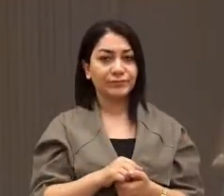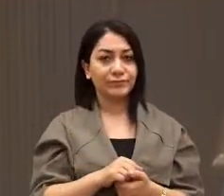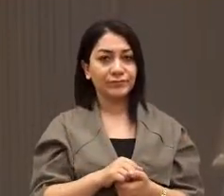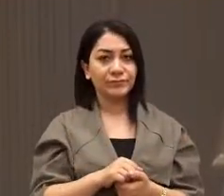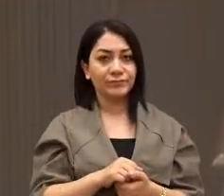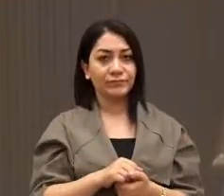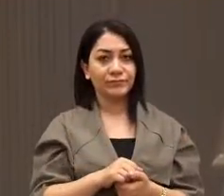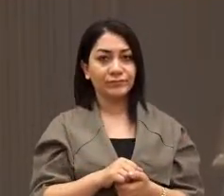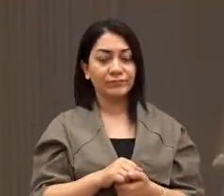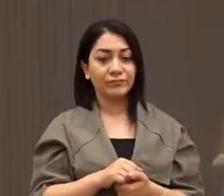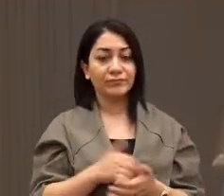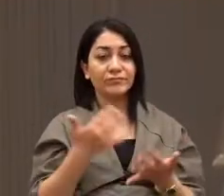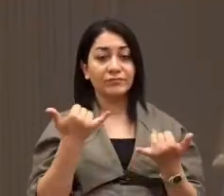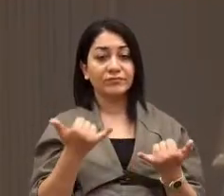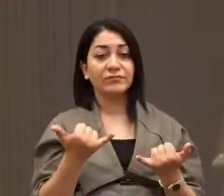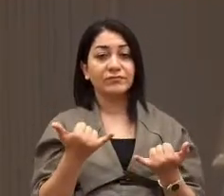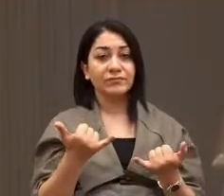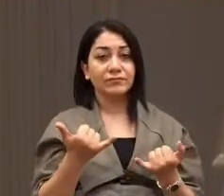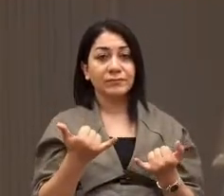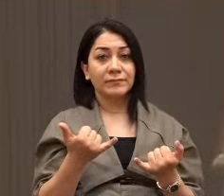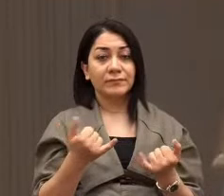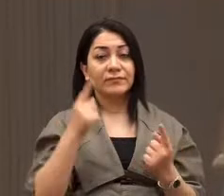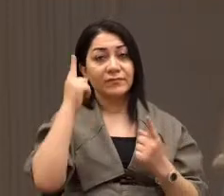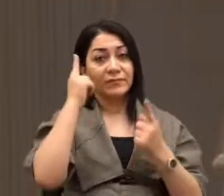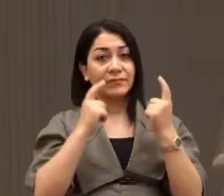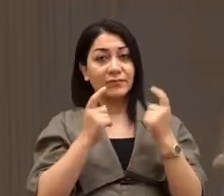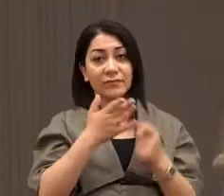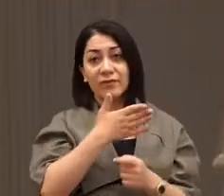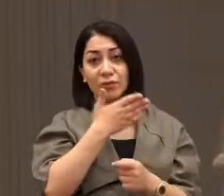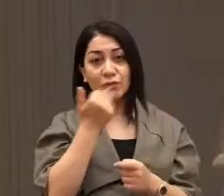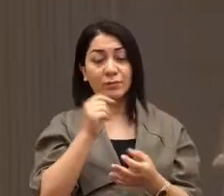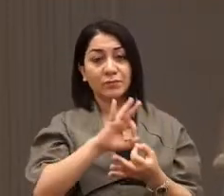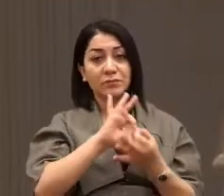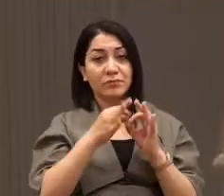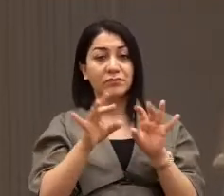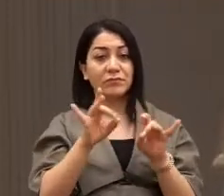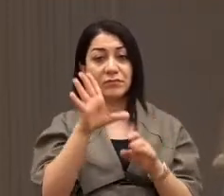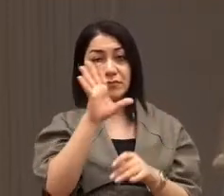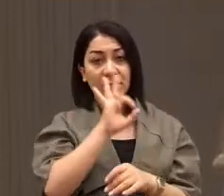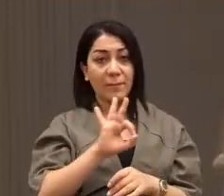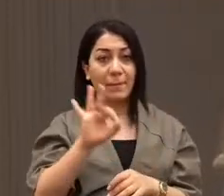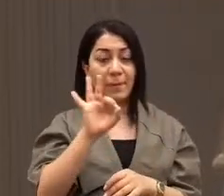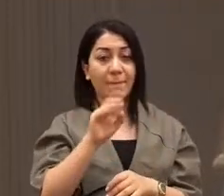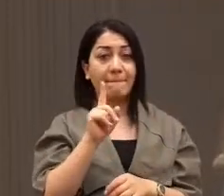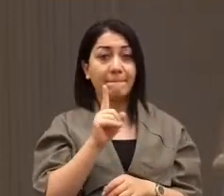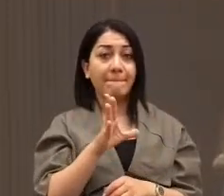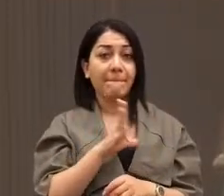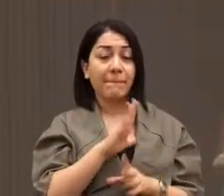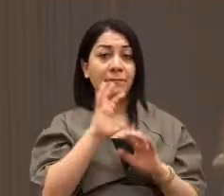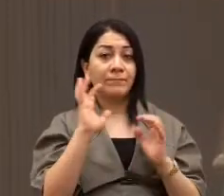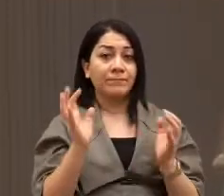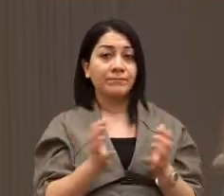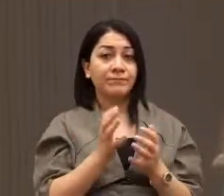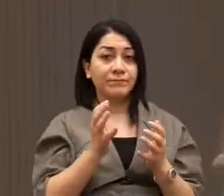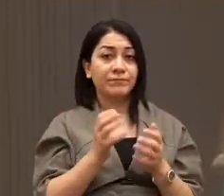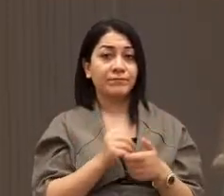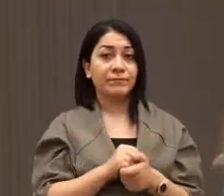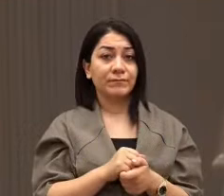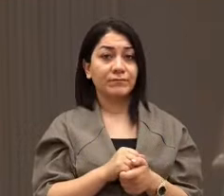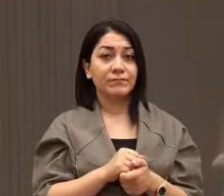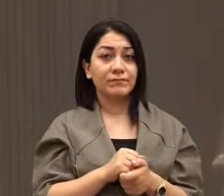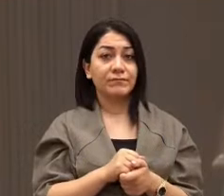այս պայմանությամբ ձեռքից չի որևէ տեղեկատվություն մանրամասն ներկայացնելու, բայց երևիտը կապահովենք այդ վիճակության պուջուր